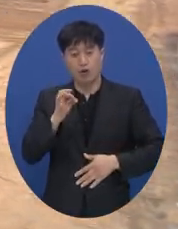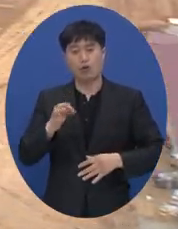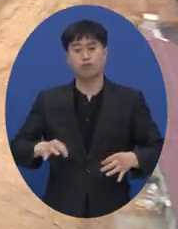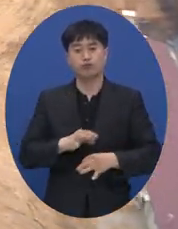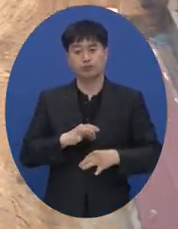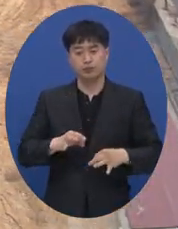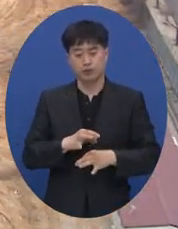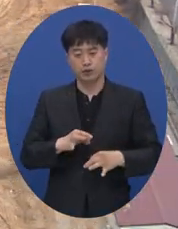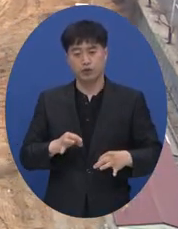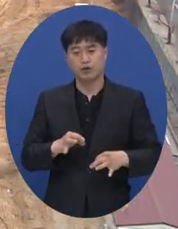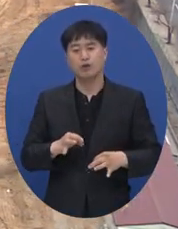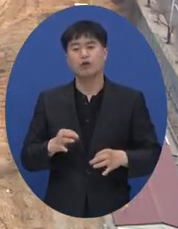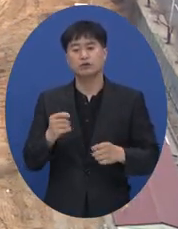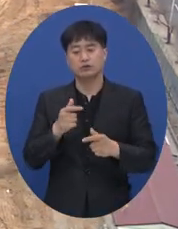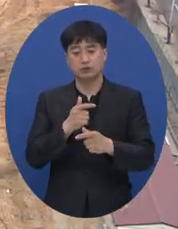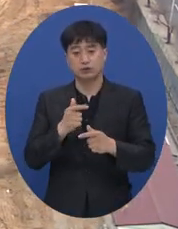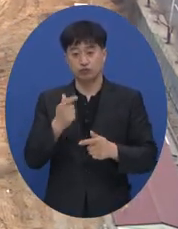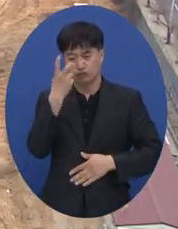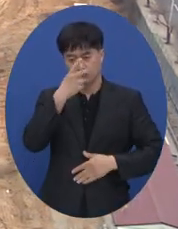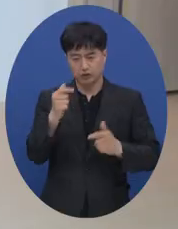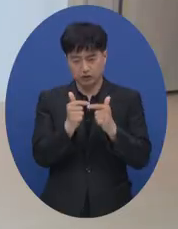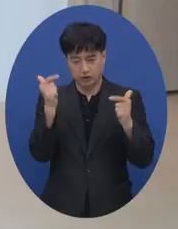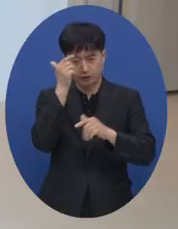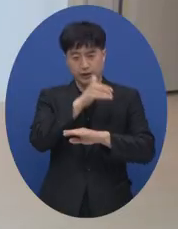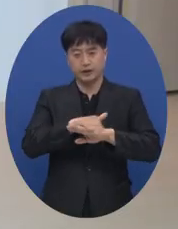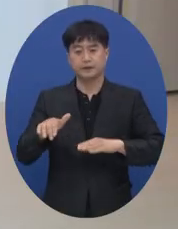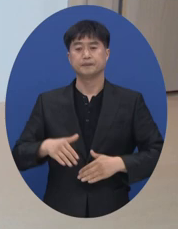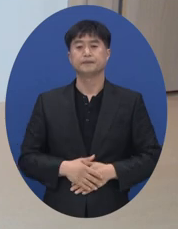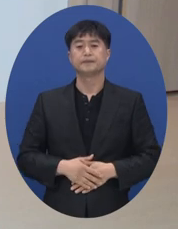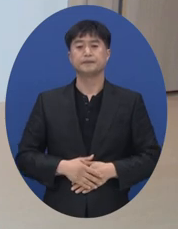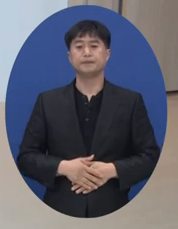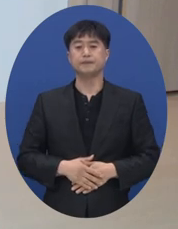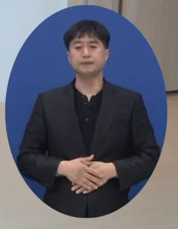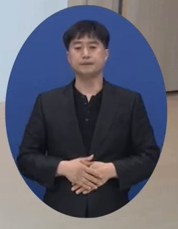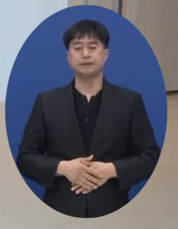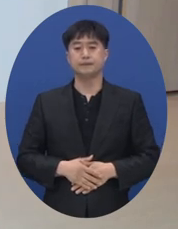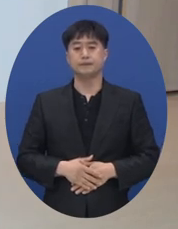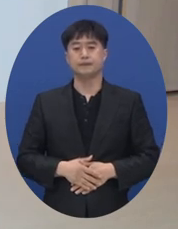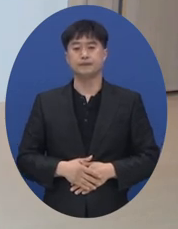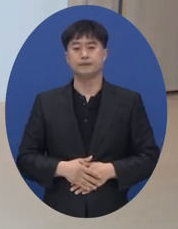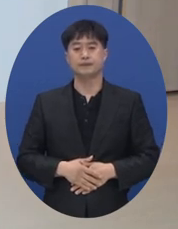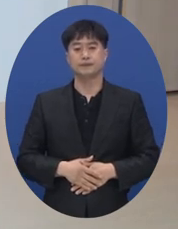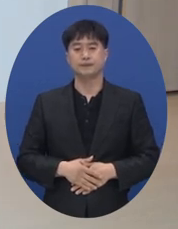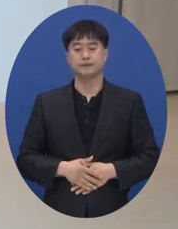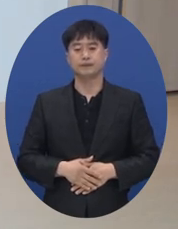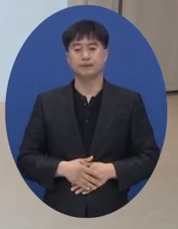수사 범위를 더 확대하고 있습니다 경기 gtv 슈즈입니다